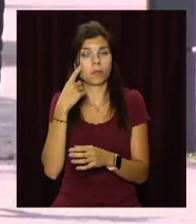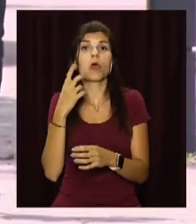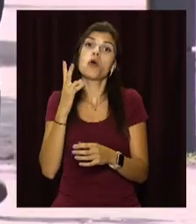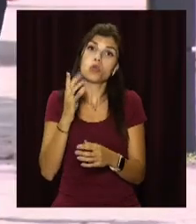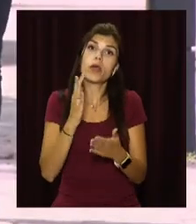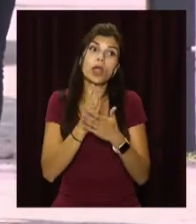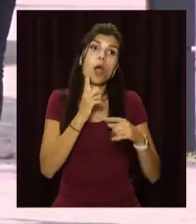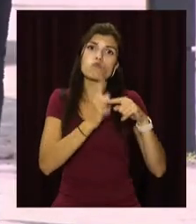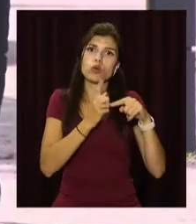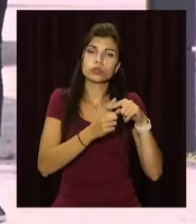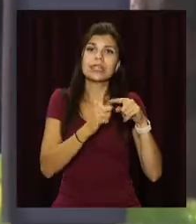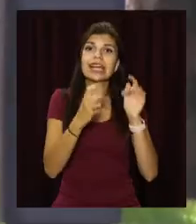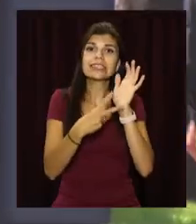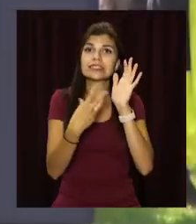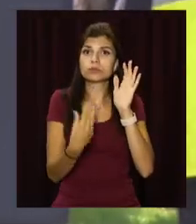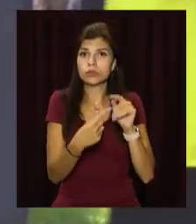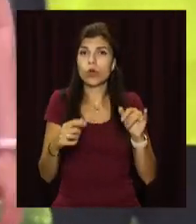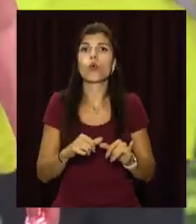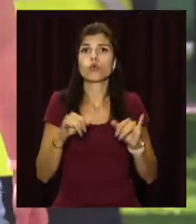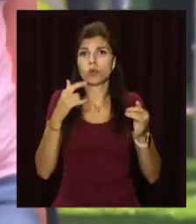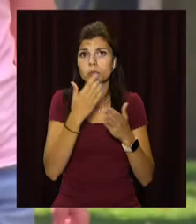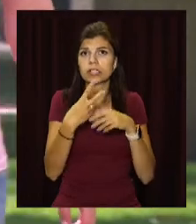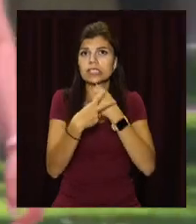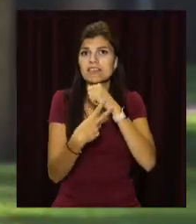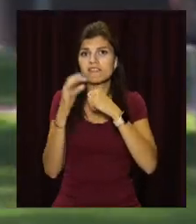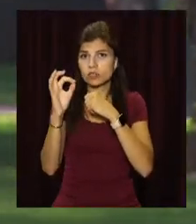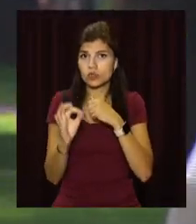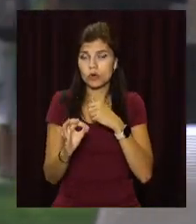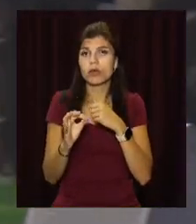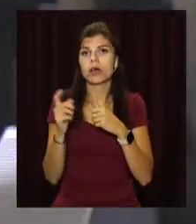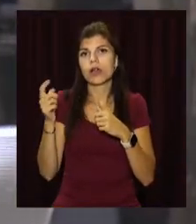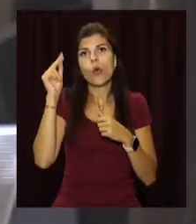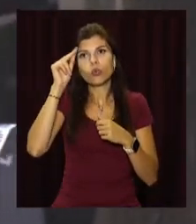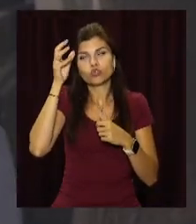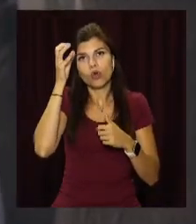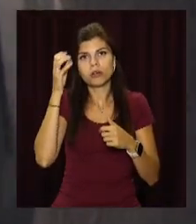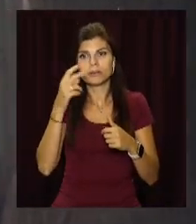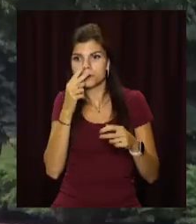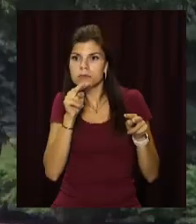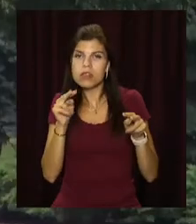позитивних ПЛР-тестів за 7 днів збільшилося майже на 17%, підкреслили вчені.